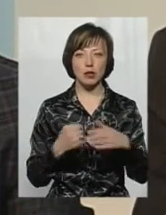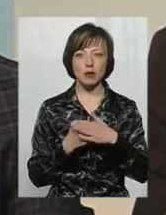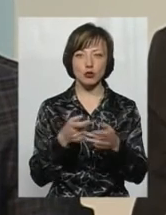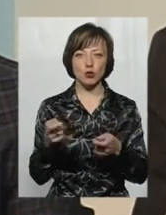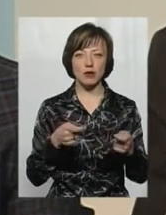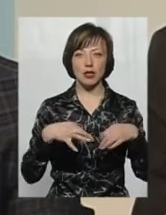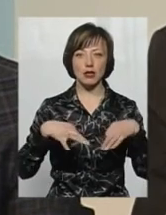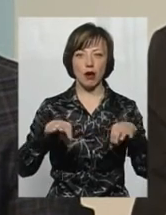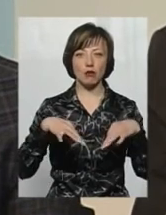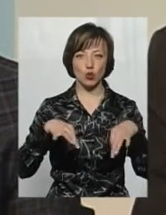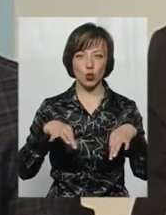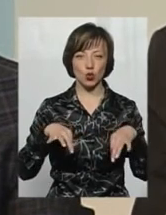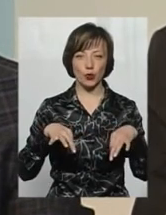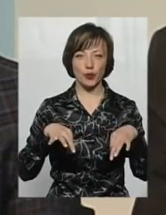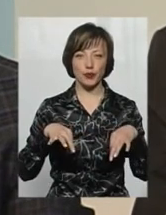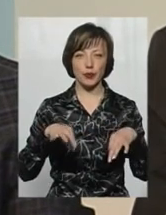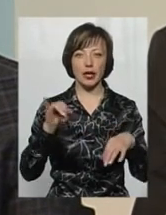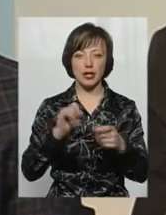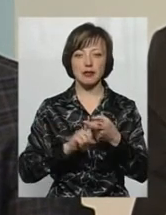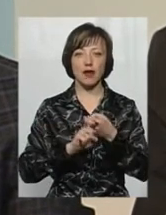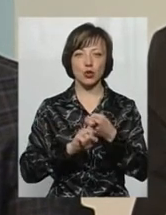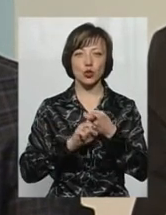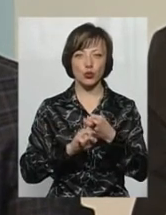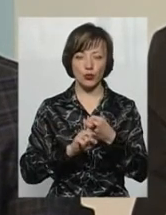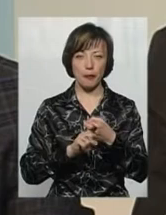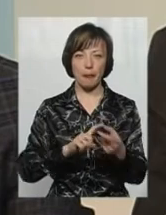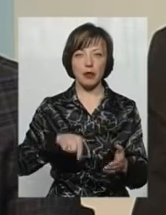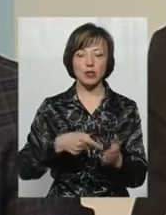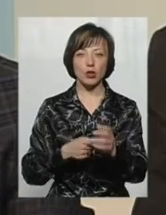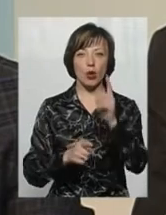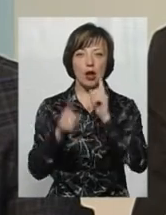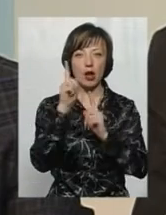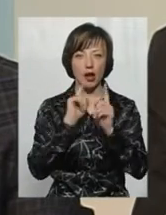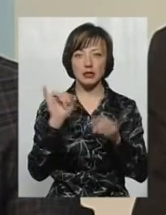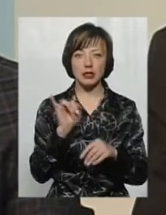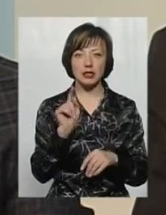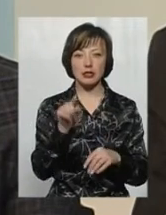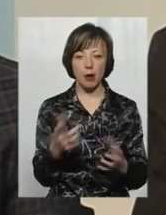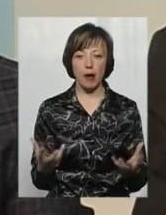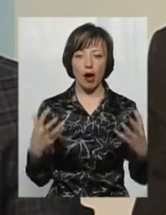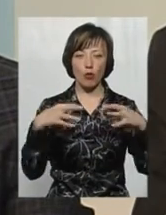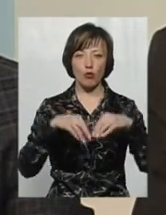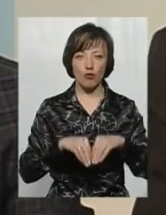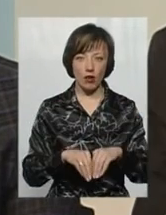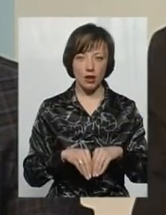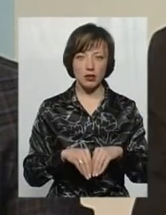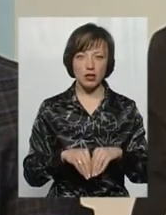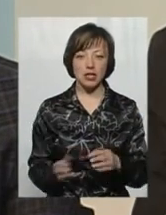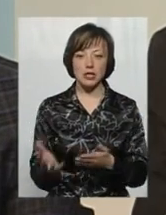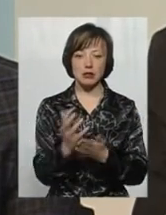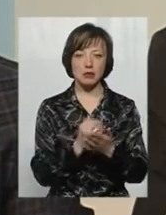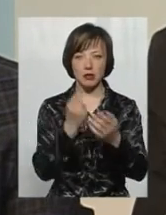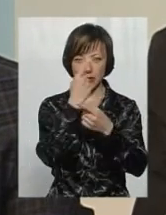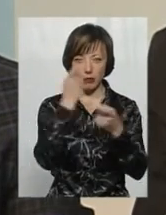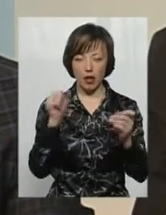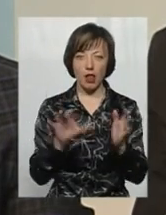управління транспорту і зв'язку міської ради, і там акумулювати збір інформації і